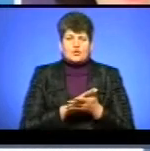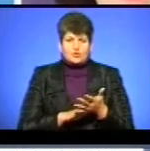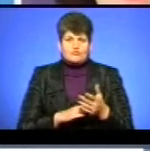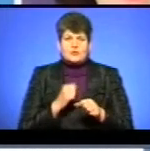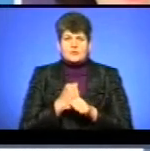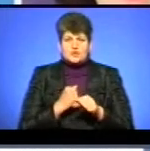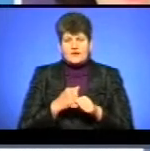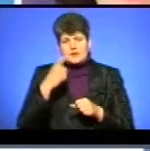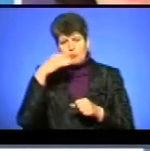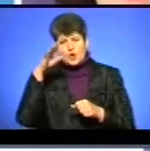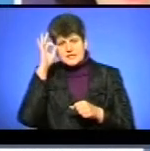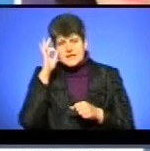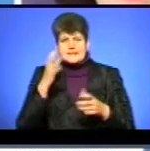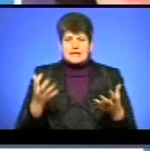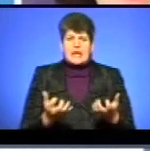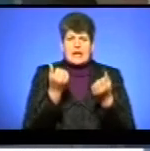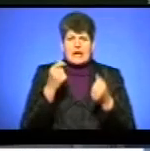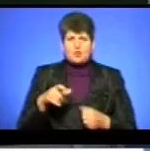патрульні поліцейські та рятувальники.